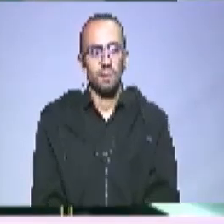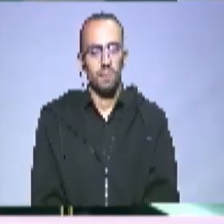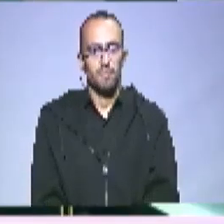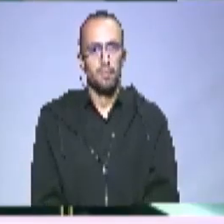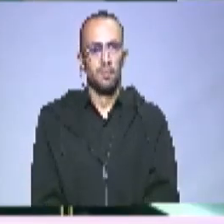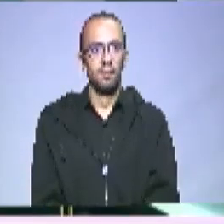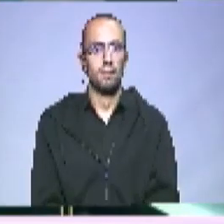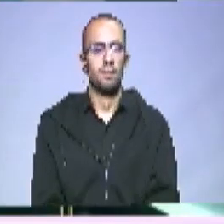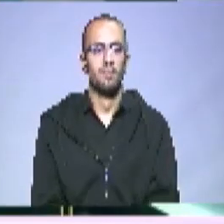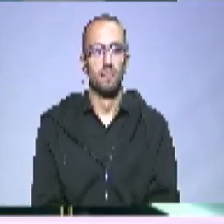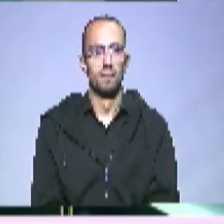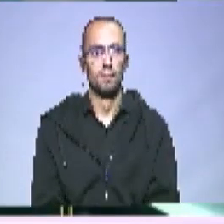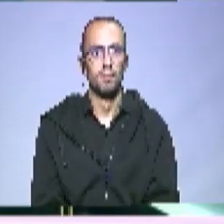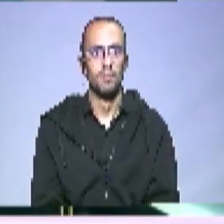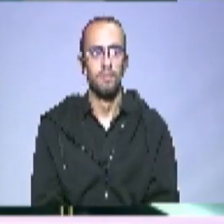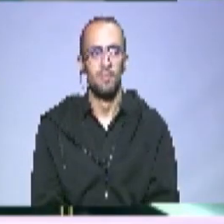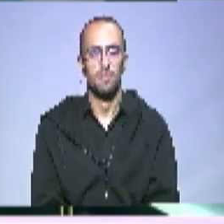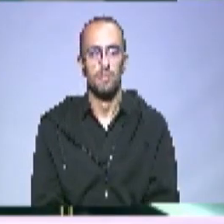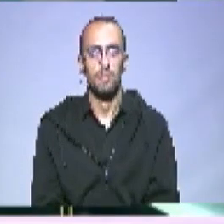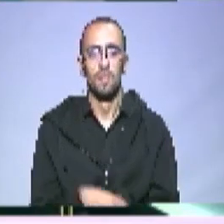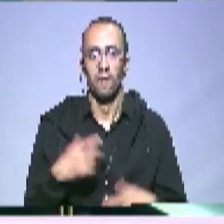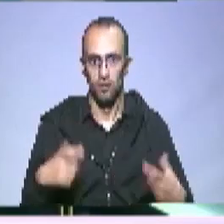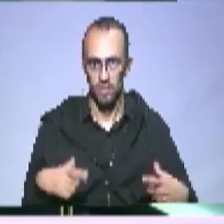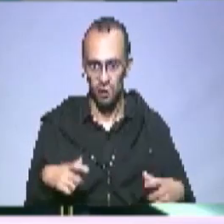إحنا قلنا المكونات بتاع الفطيرة تانية يا دكتورة.